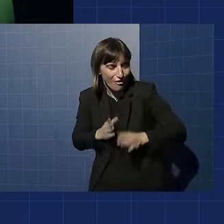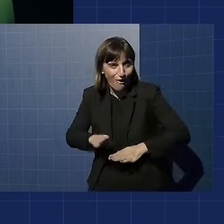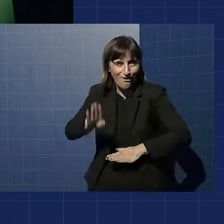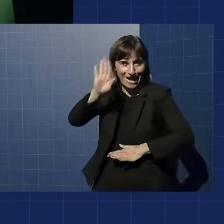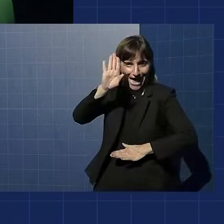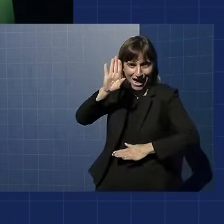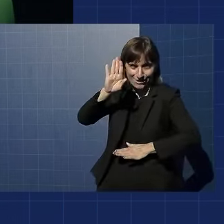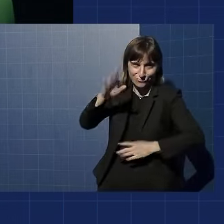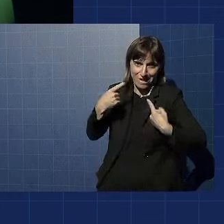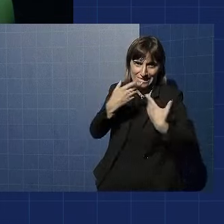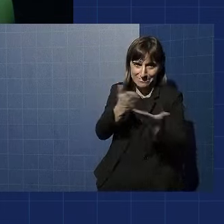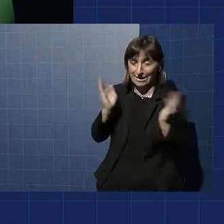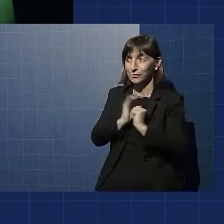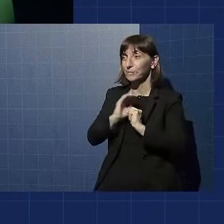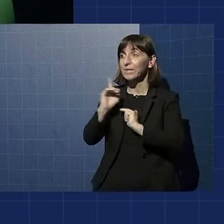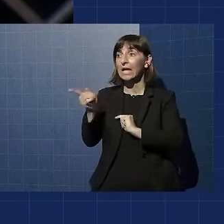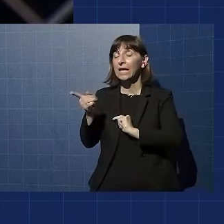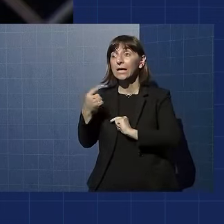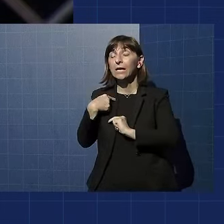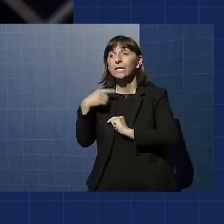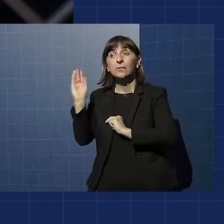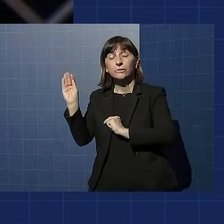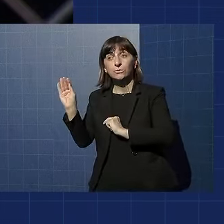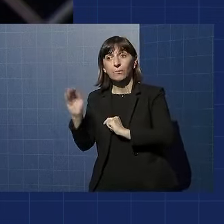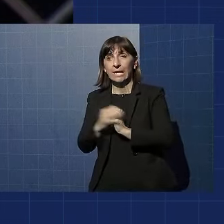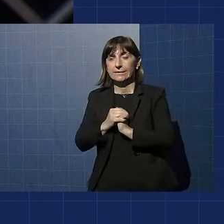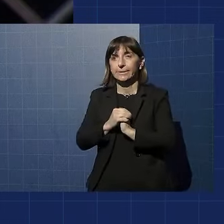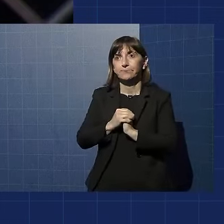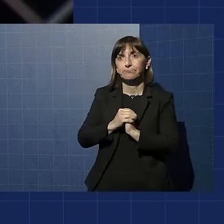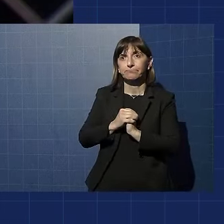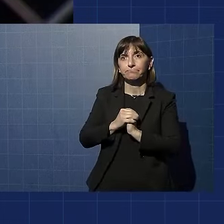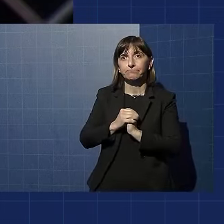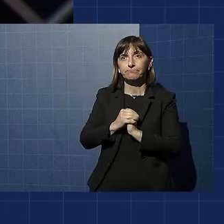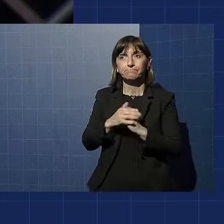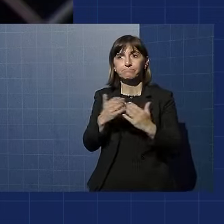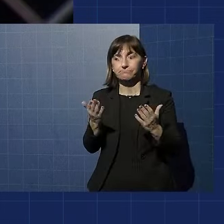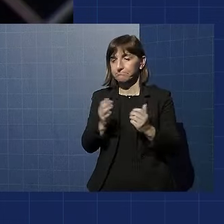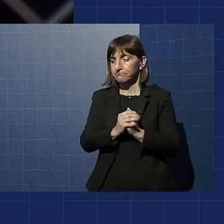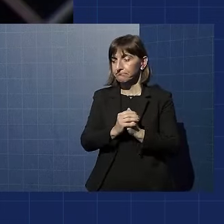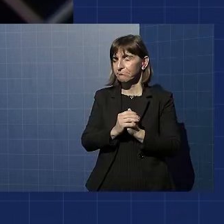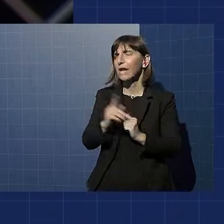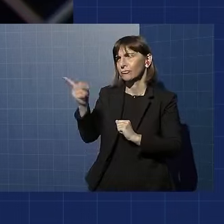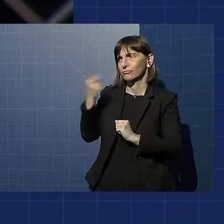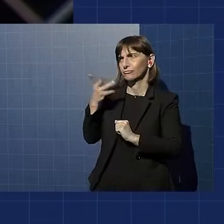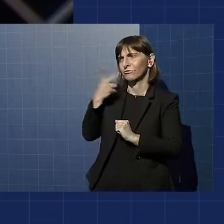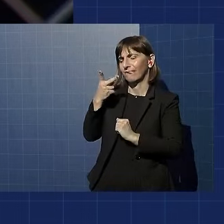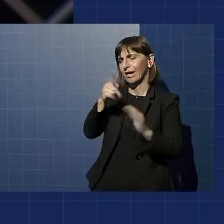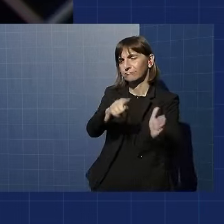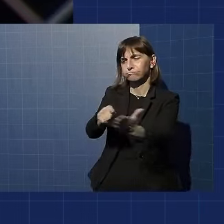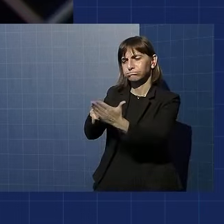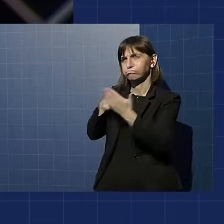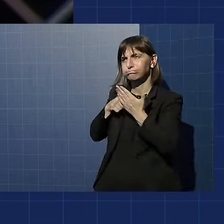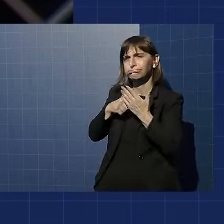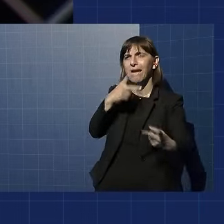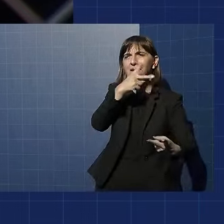è quali sono le ricadute, tu ci hai mostrato tutti gli